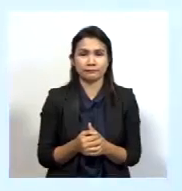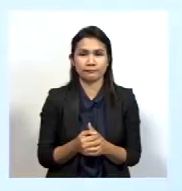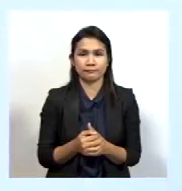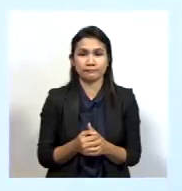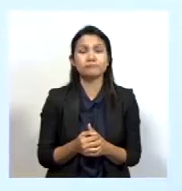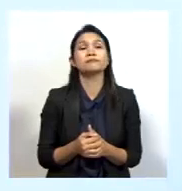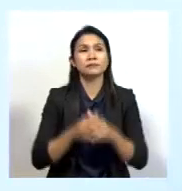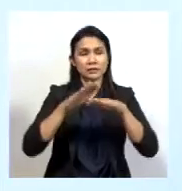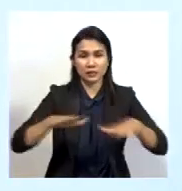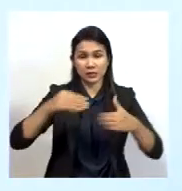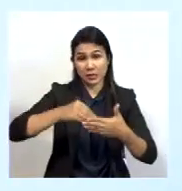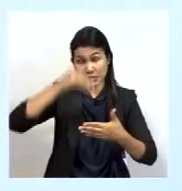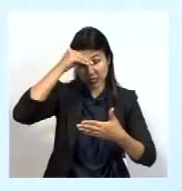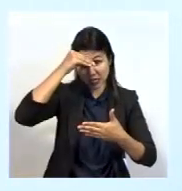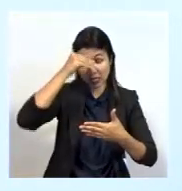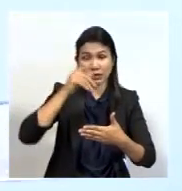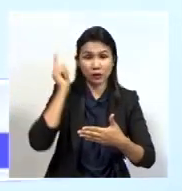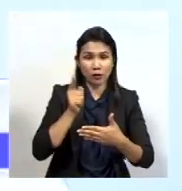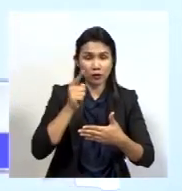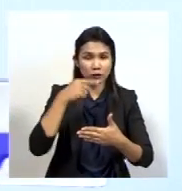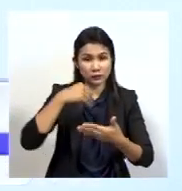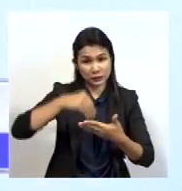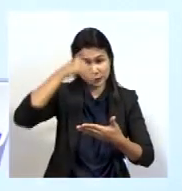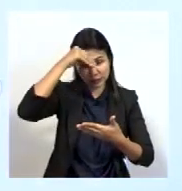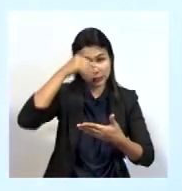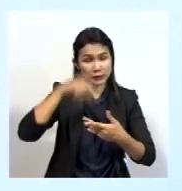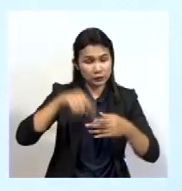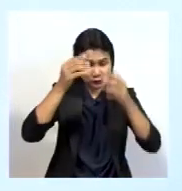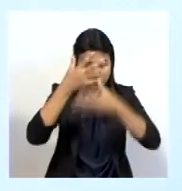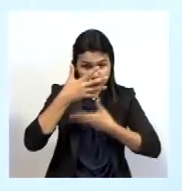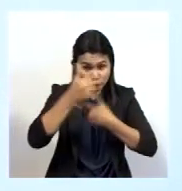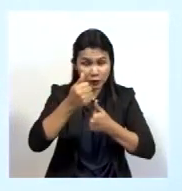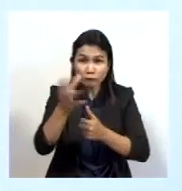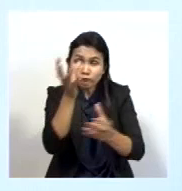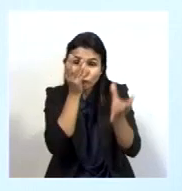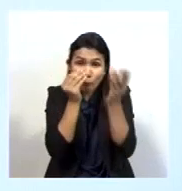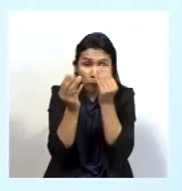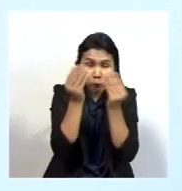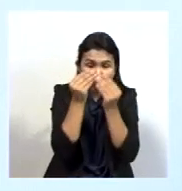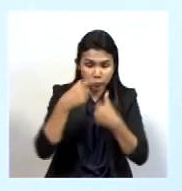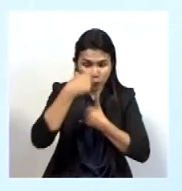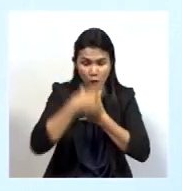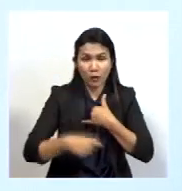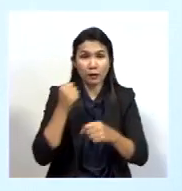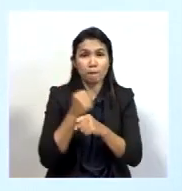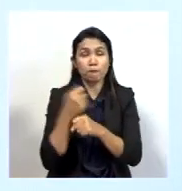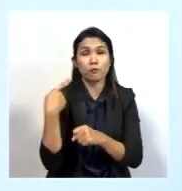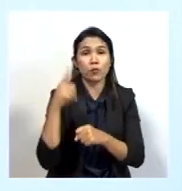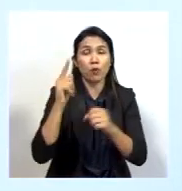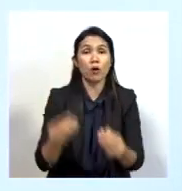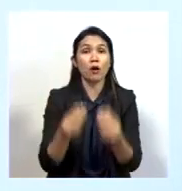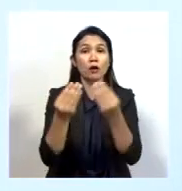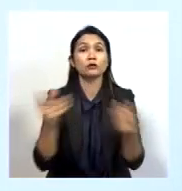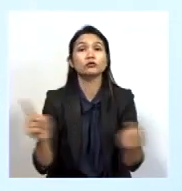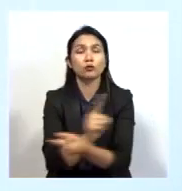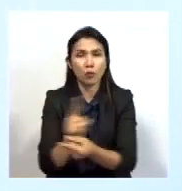เด็กนักเรียนควรจะเป็นเด็กนักเรียนที่ศึกษาควรจะให้ความสนใจในการเรียนรู้การประพฤติตนให้เป็นประโยชน์ต่อสังคมนะมันเป็นเวล